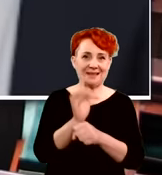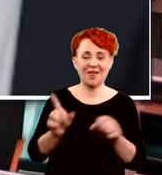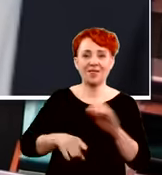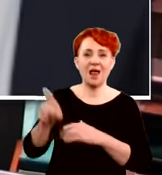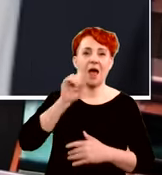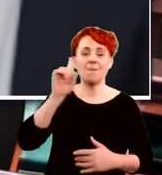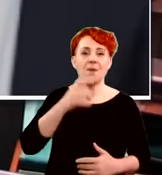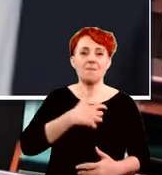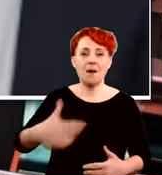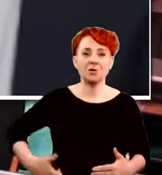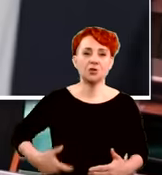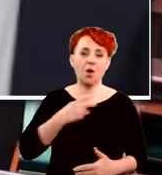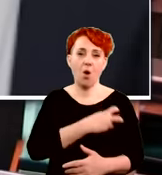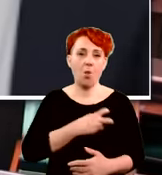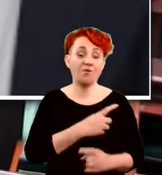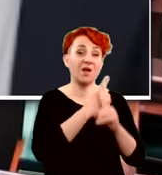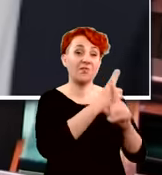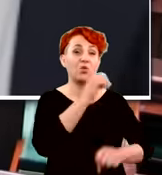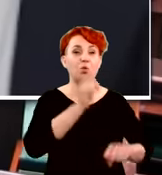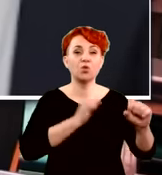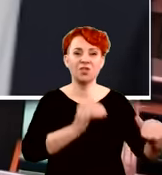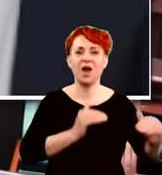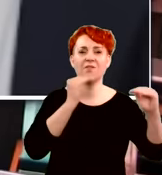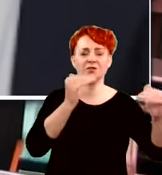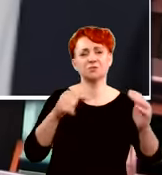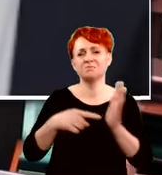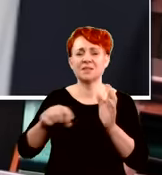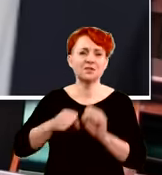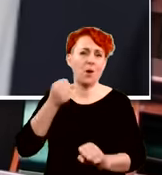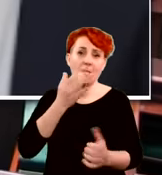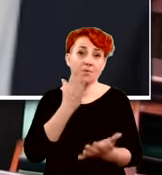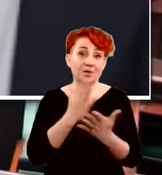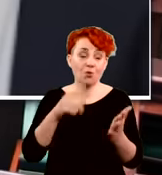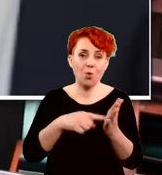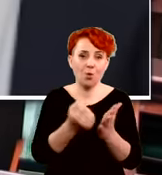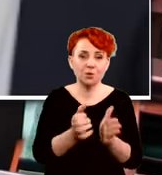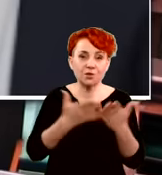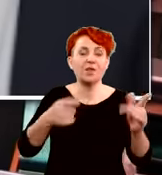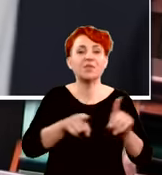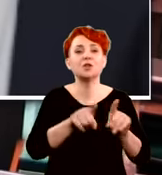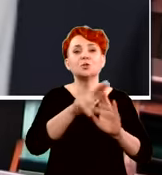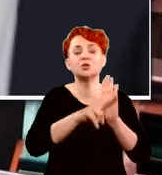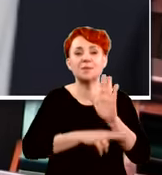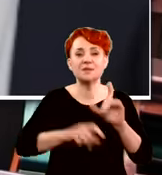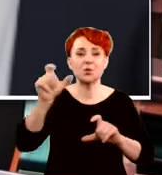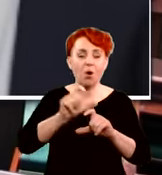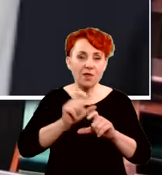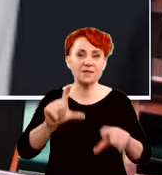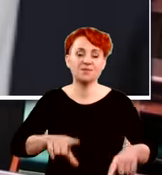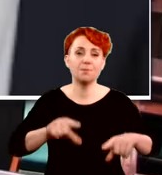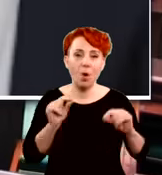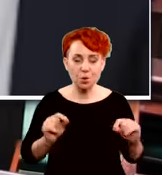Szymona Hołowni. Zdaniem Sądu Najwyższego naruszył on nie tylko konstytucję, ale także przepisy kodeksu wyborczego.